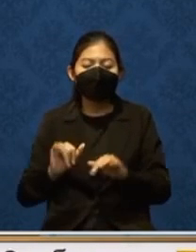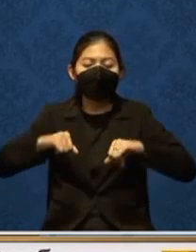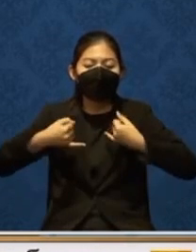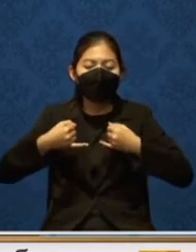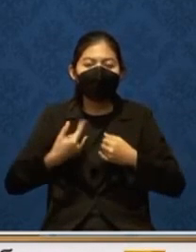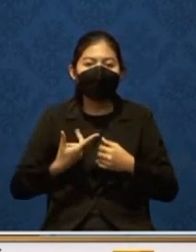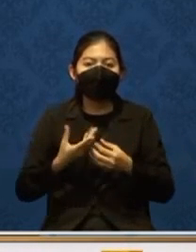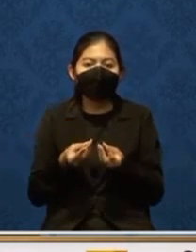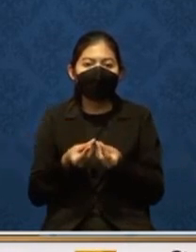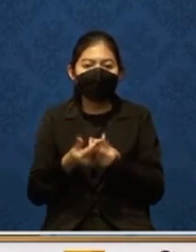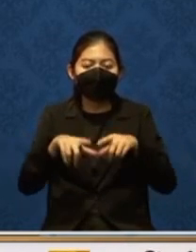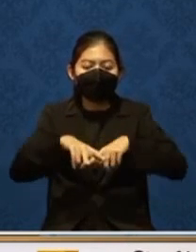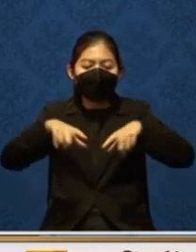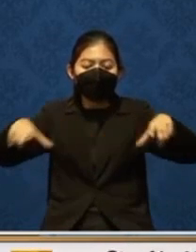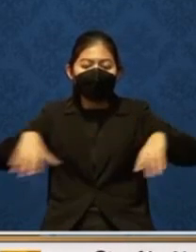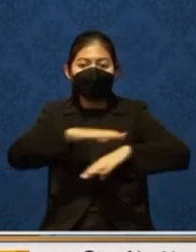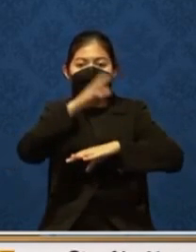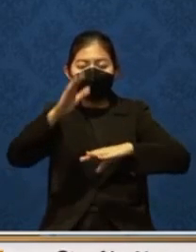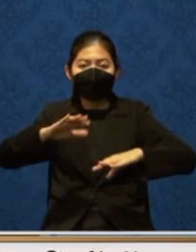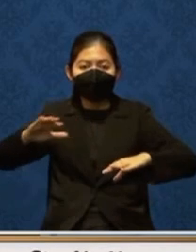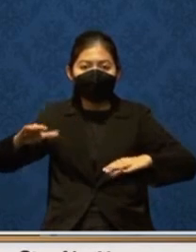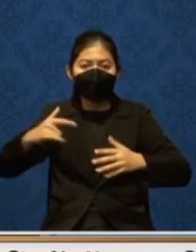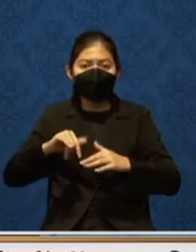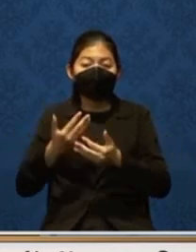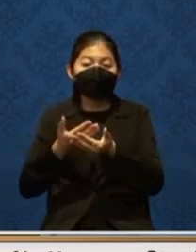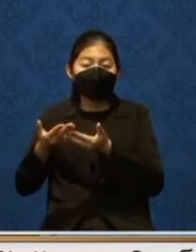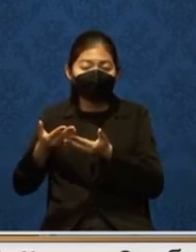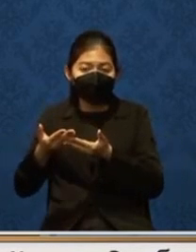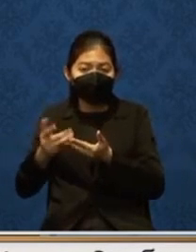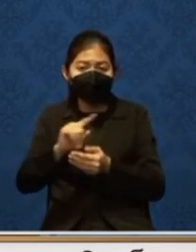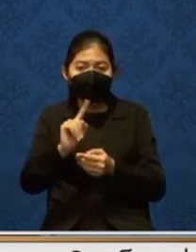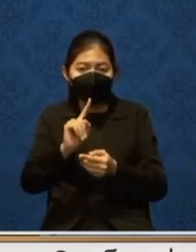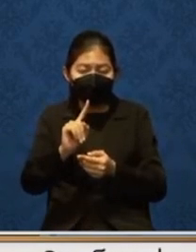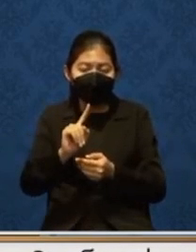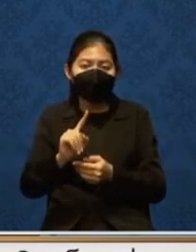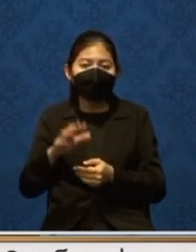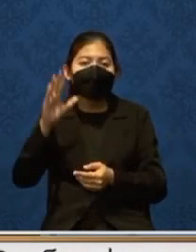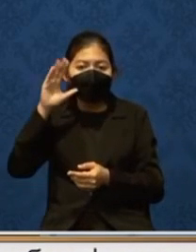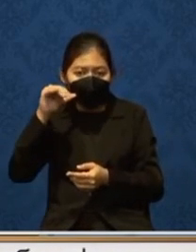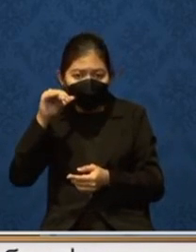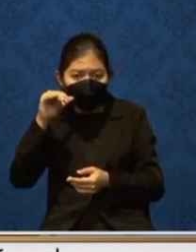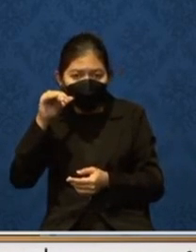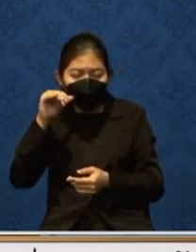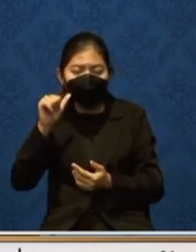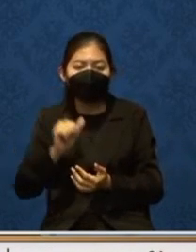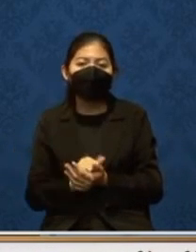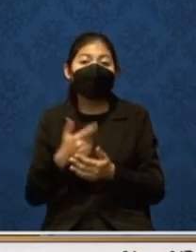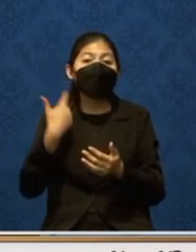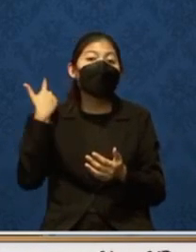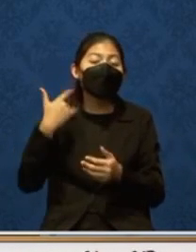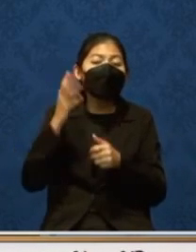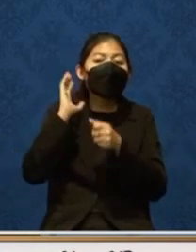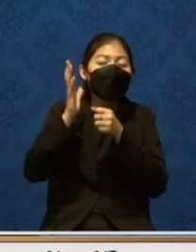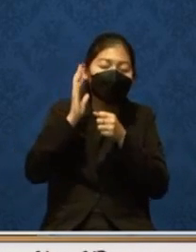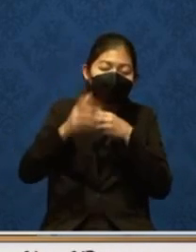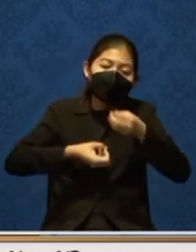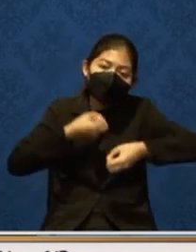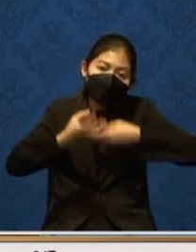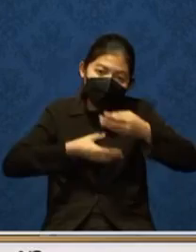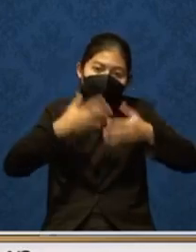ฐพาศทเขากะดงซึ่ซือต่อมาจากบิดาของธ่านรัฐมนตริตามทท่านกรโนศค์ได้อัภพลายไปก่อนหนานี้เลยคร